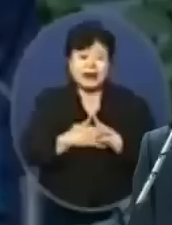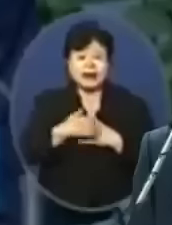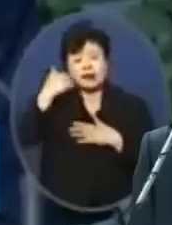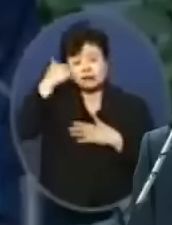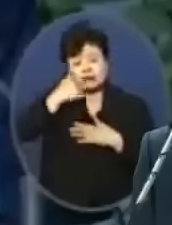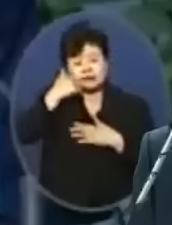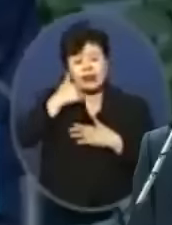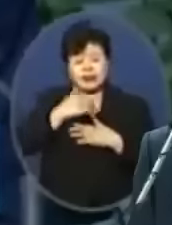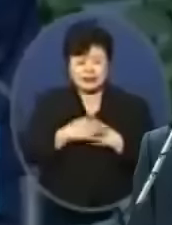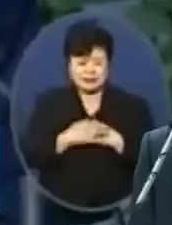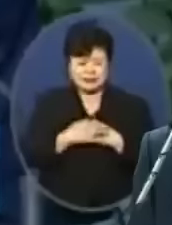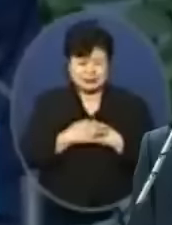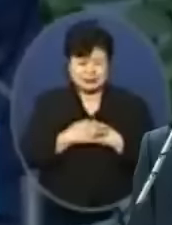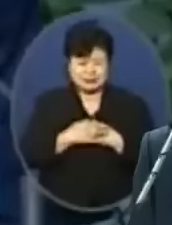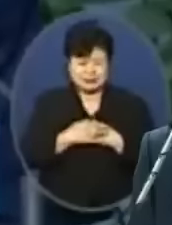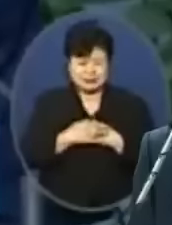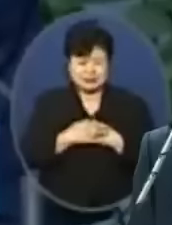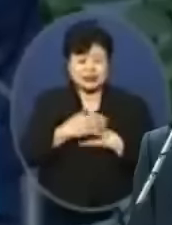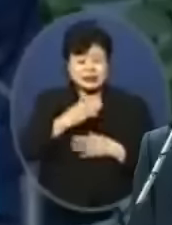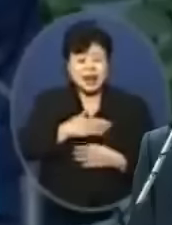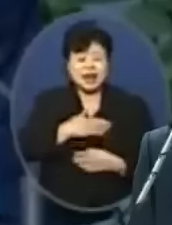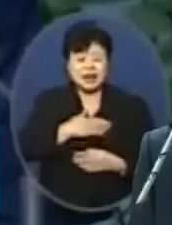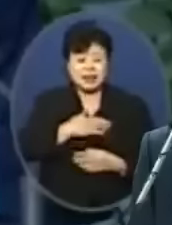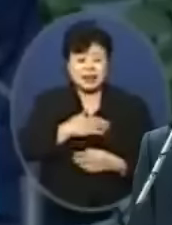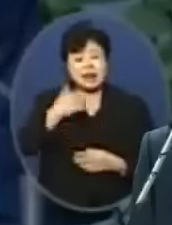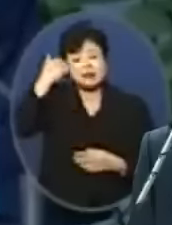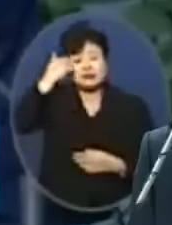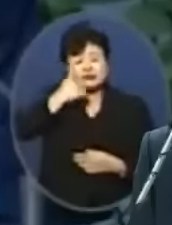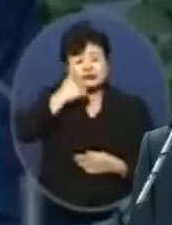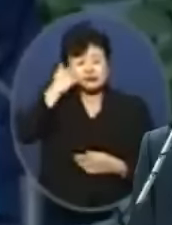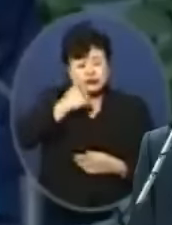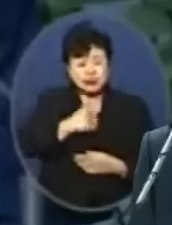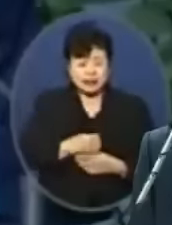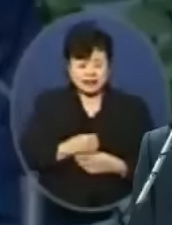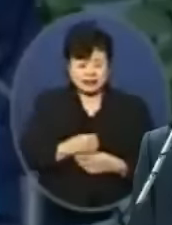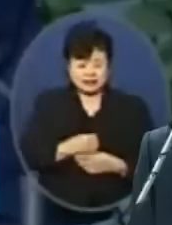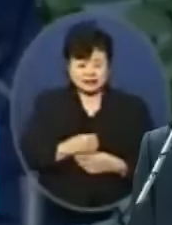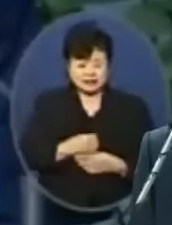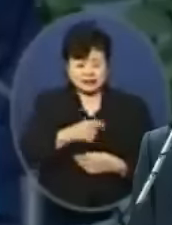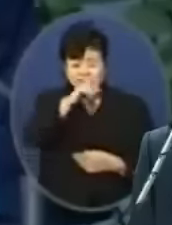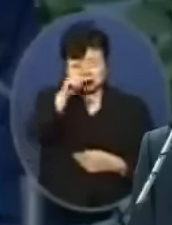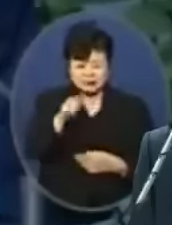누구인가? 도대체 나는 어떠한 사람인가?